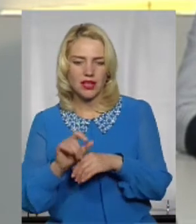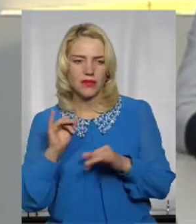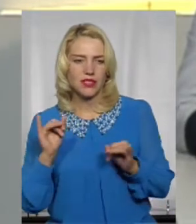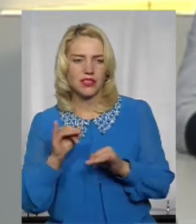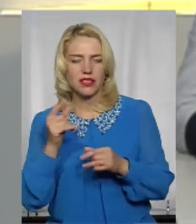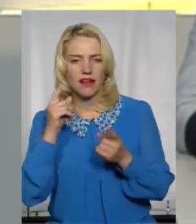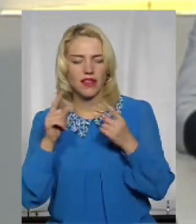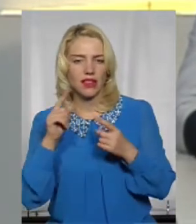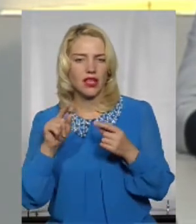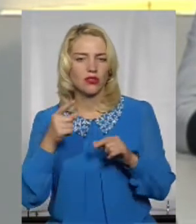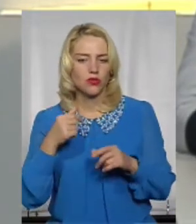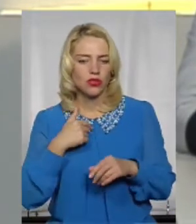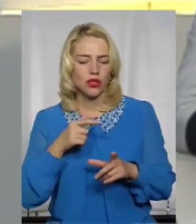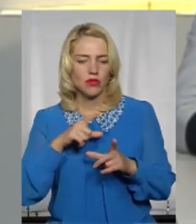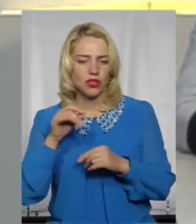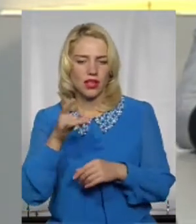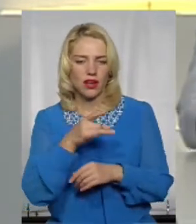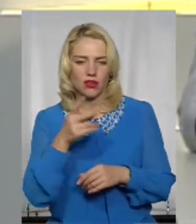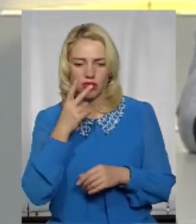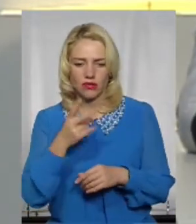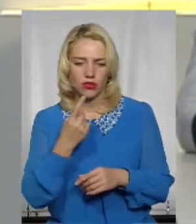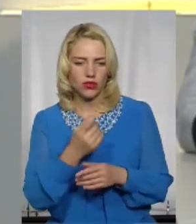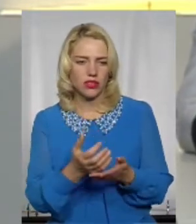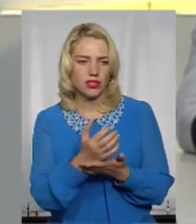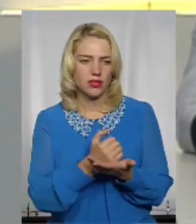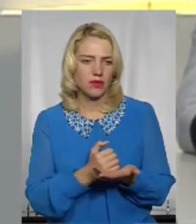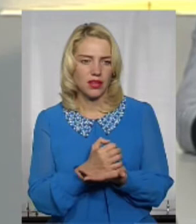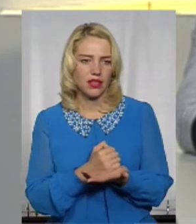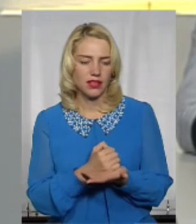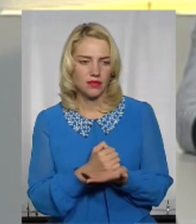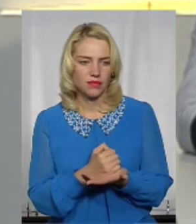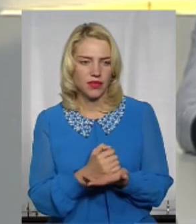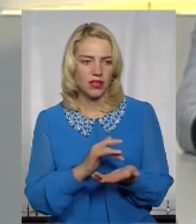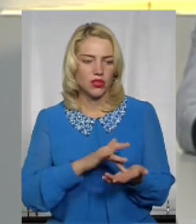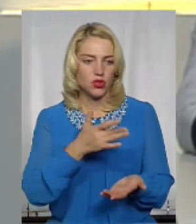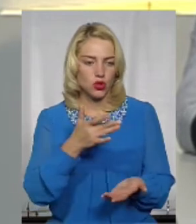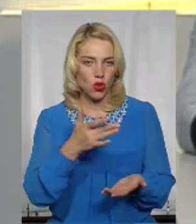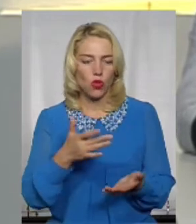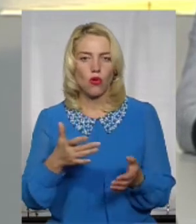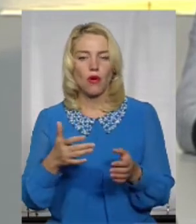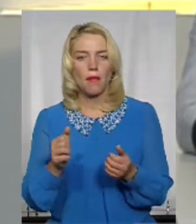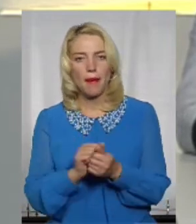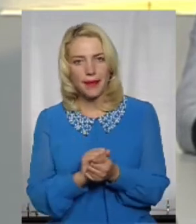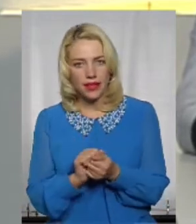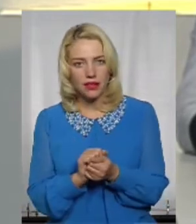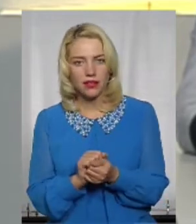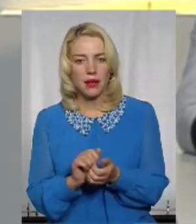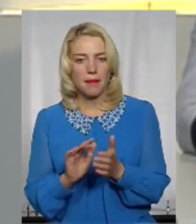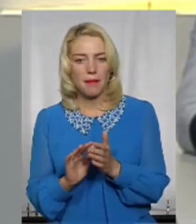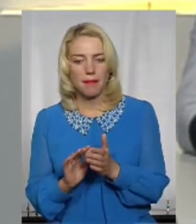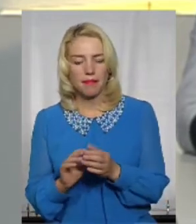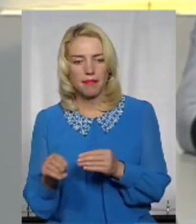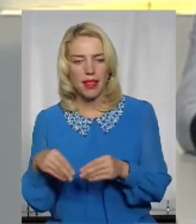Тому що, ну дійсно, я поїхала по районам, дивлюсь, один збирає скло, папір,